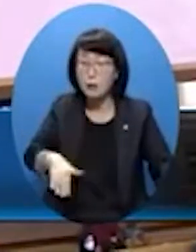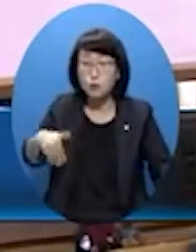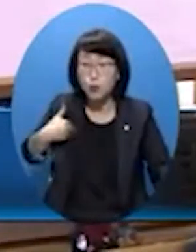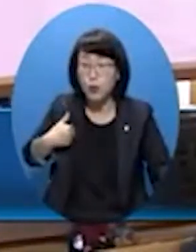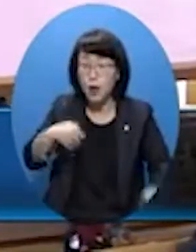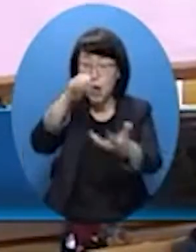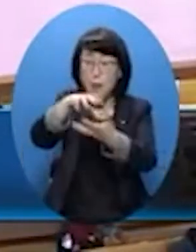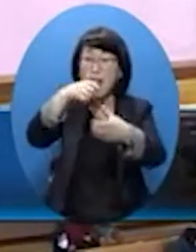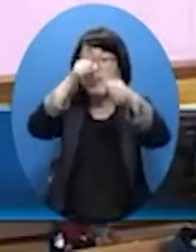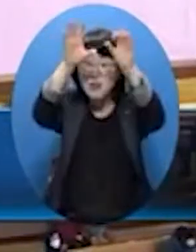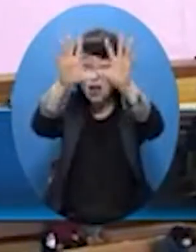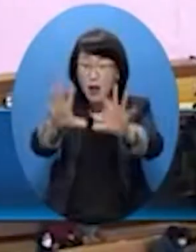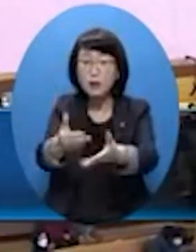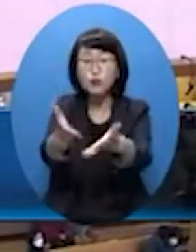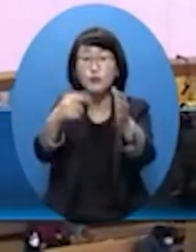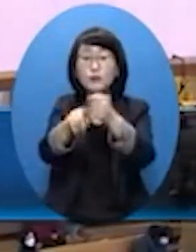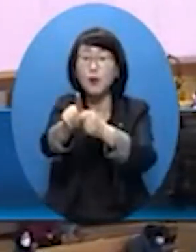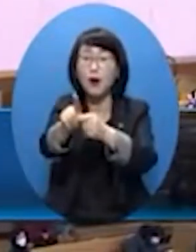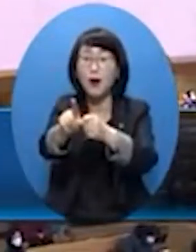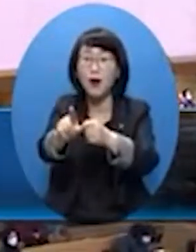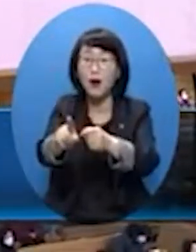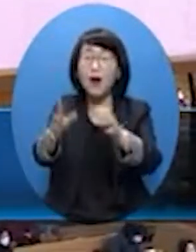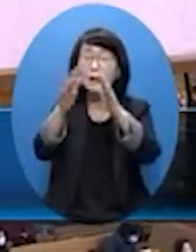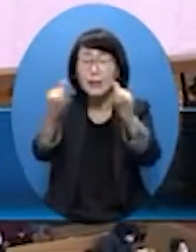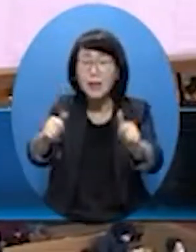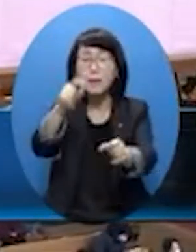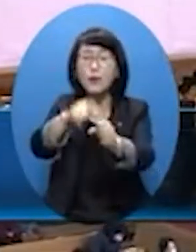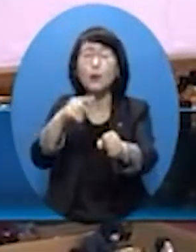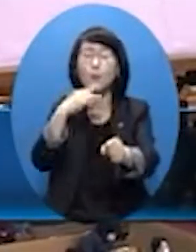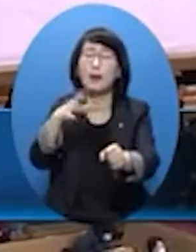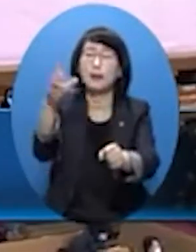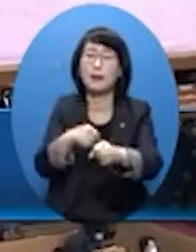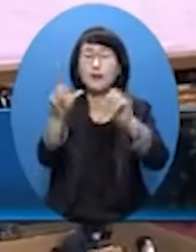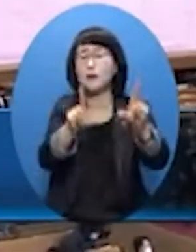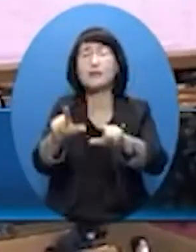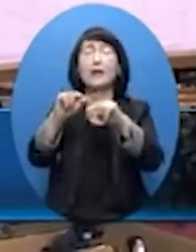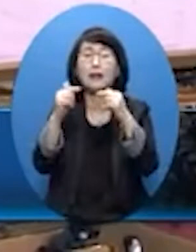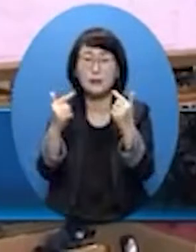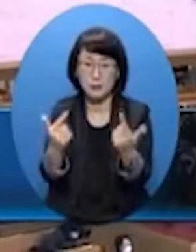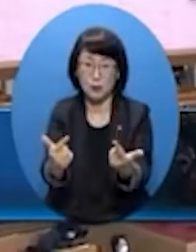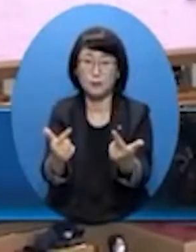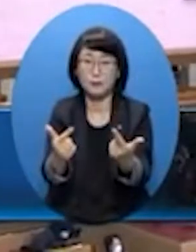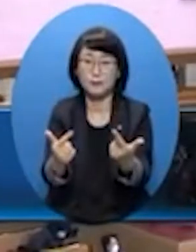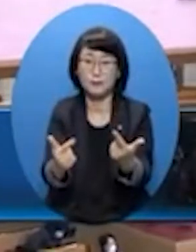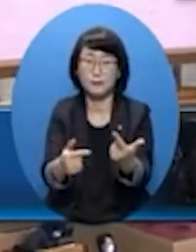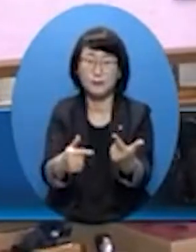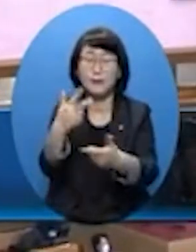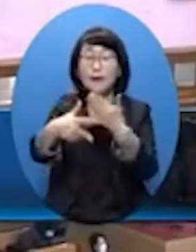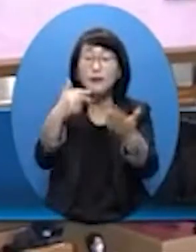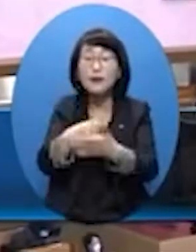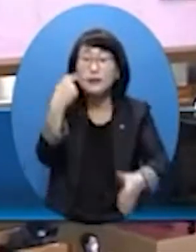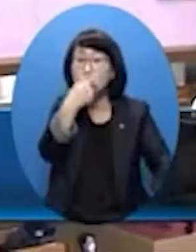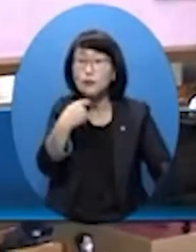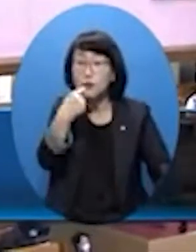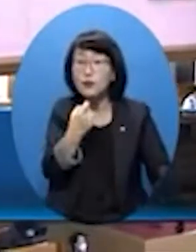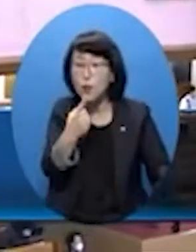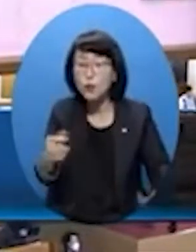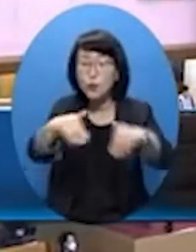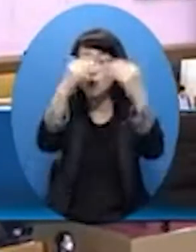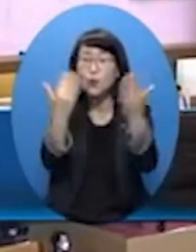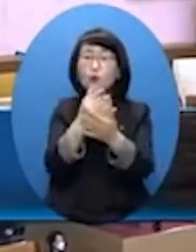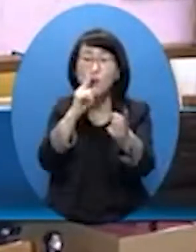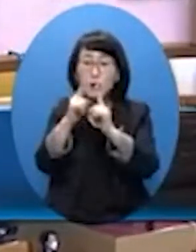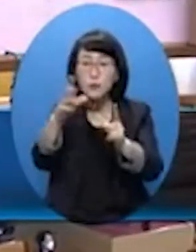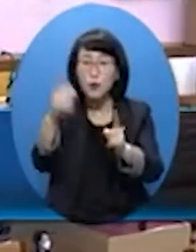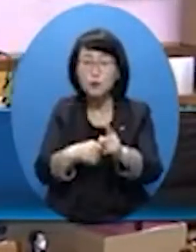네게 먹이신 것은 사람이 떡으로만 사는 것이 아니요 야외 입에서 나오는 모든